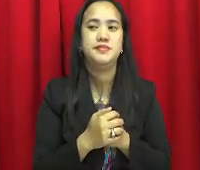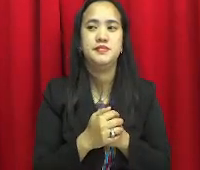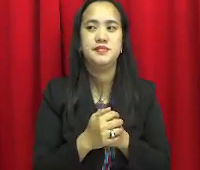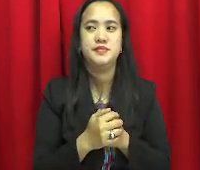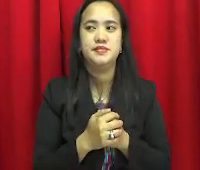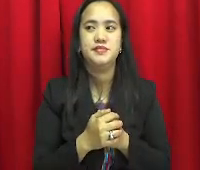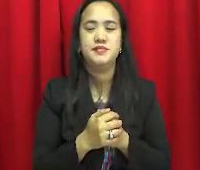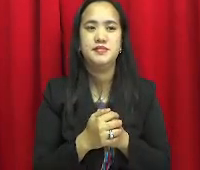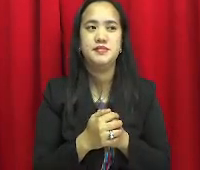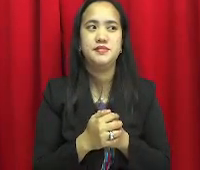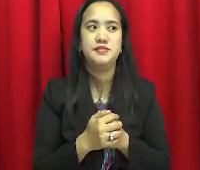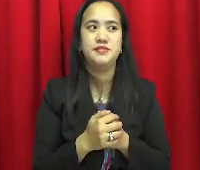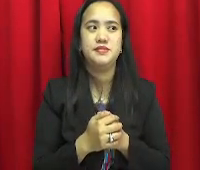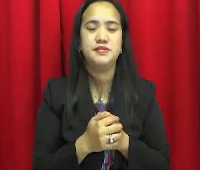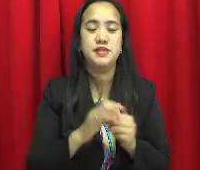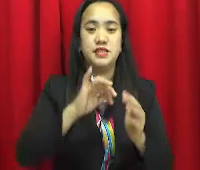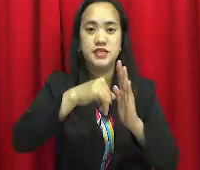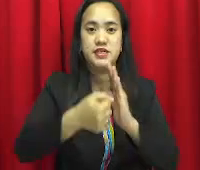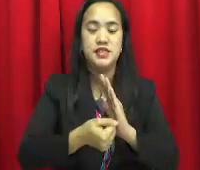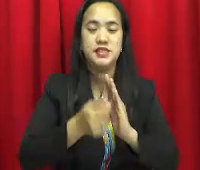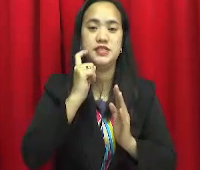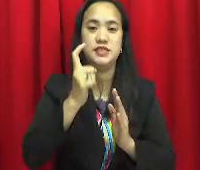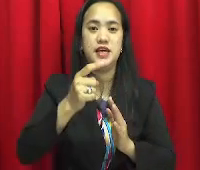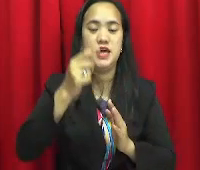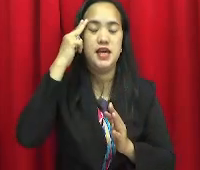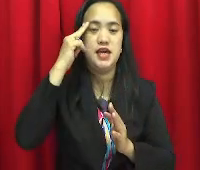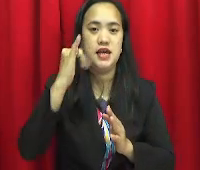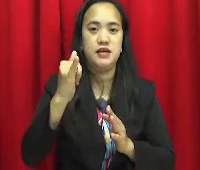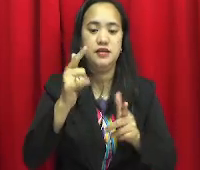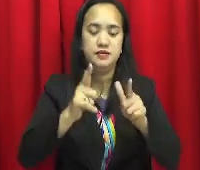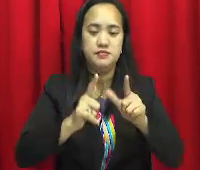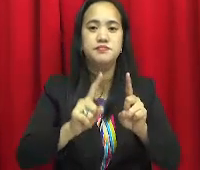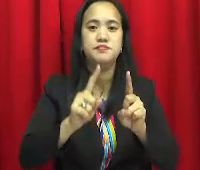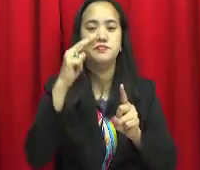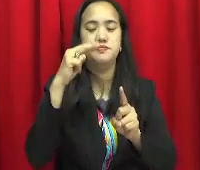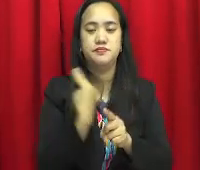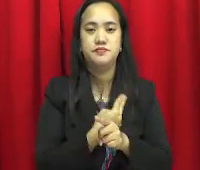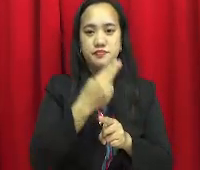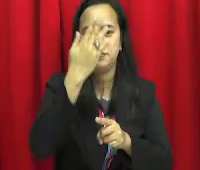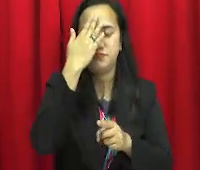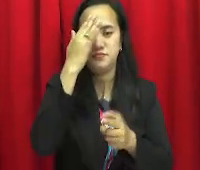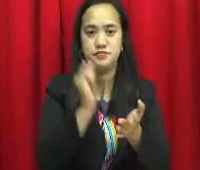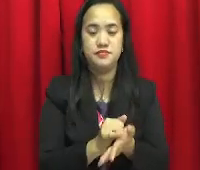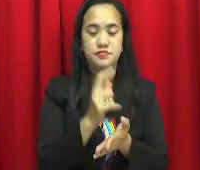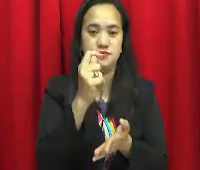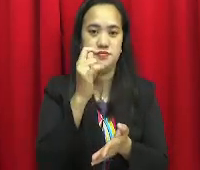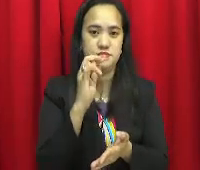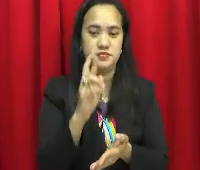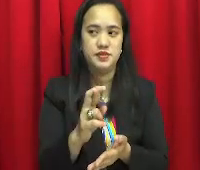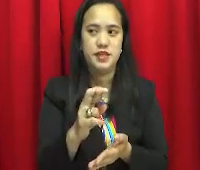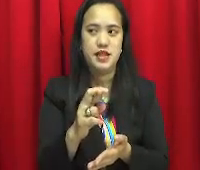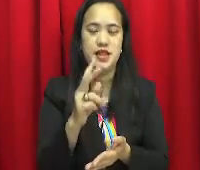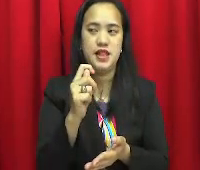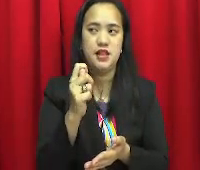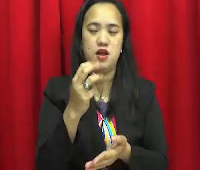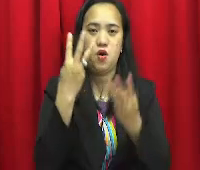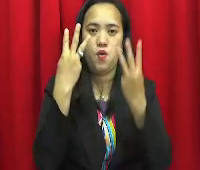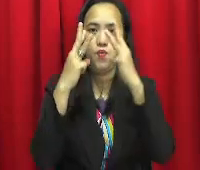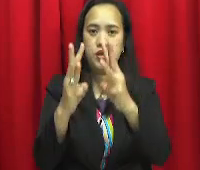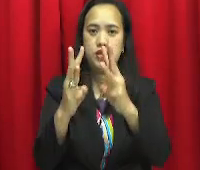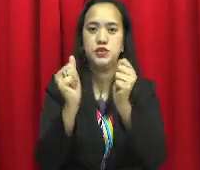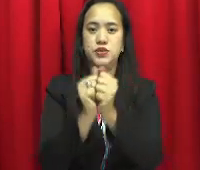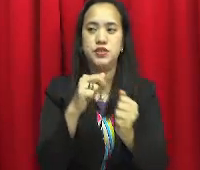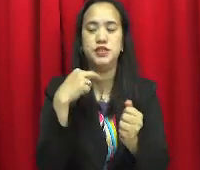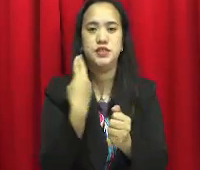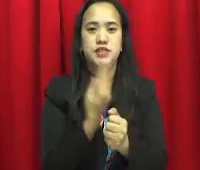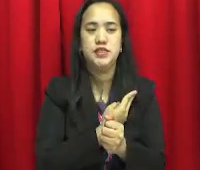Mag-comment ka daw, Mary Iris. Just say hi. Oo, say hi, just to Mary let Iris. Us know na you're there. Iyon. At yung mga katrabaho